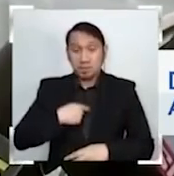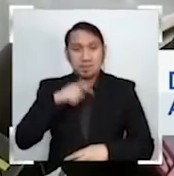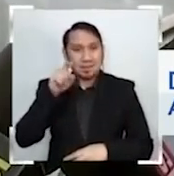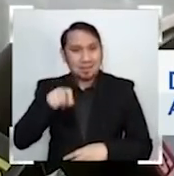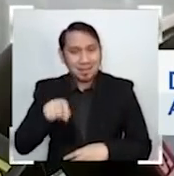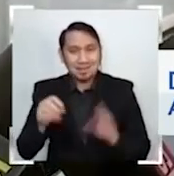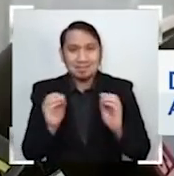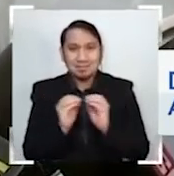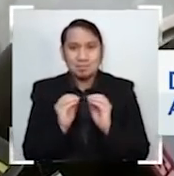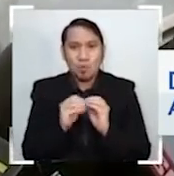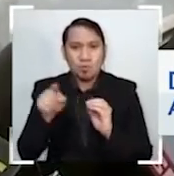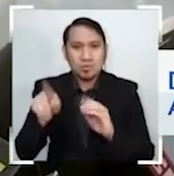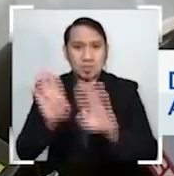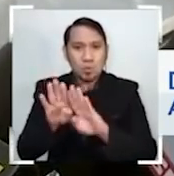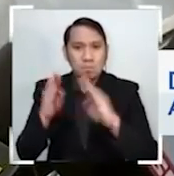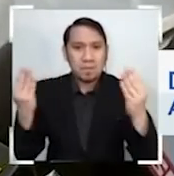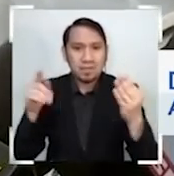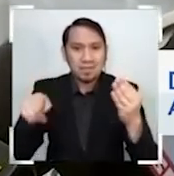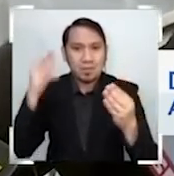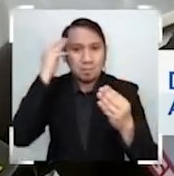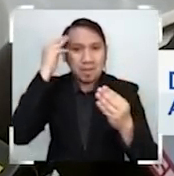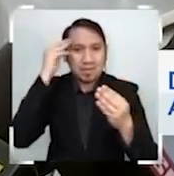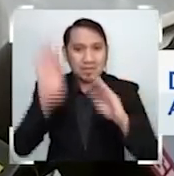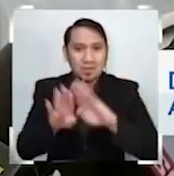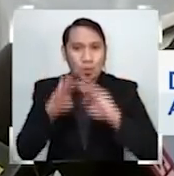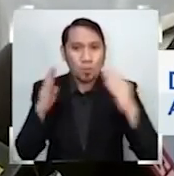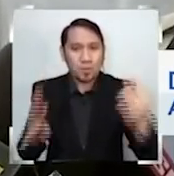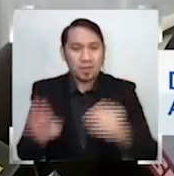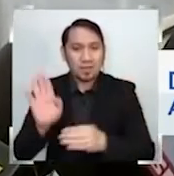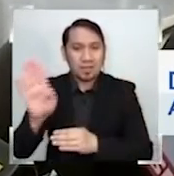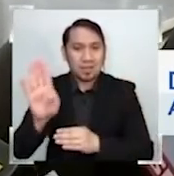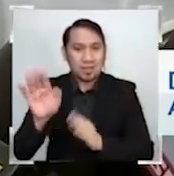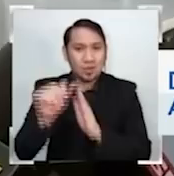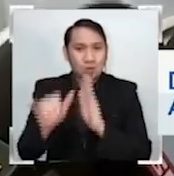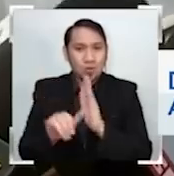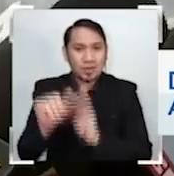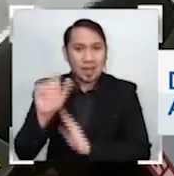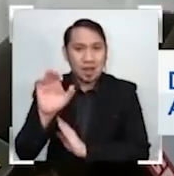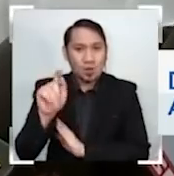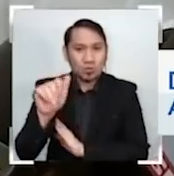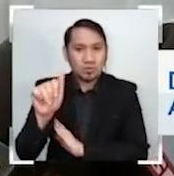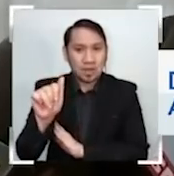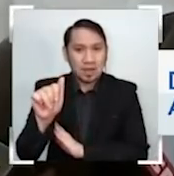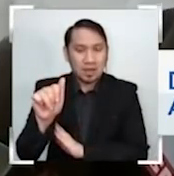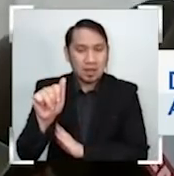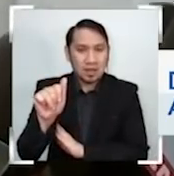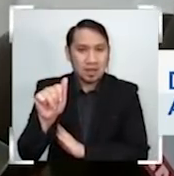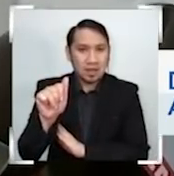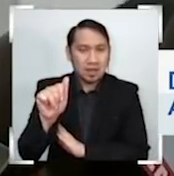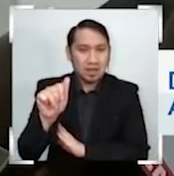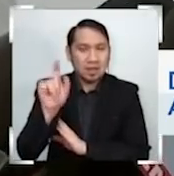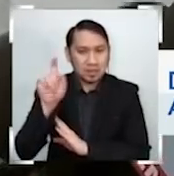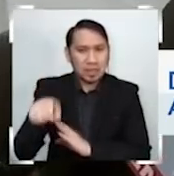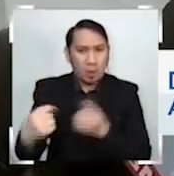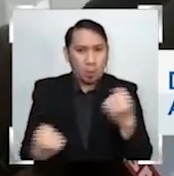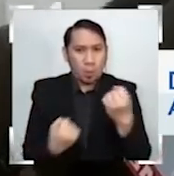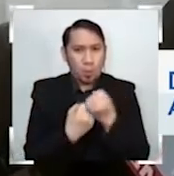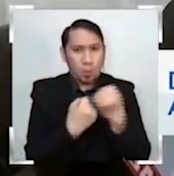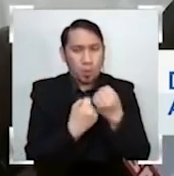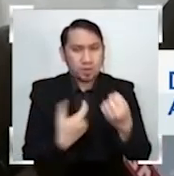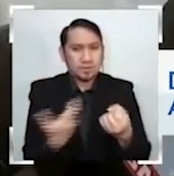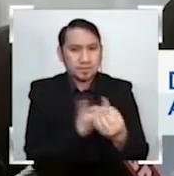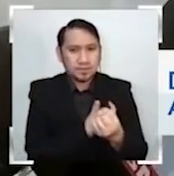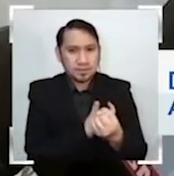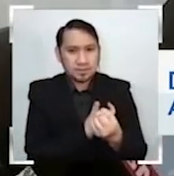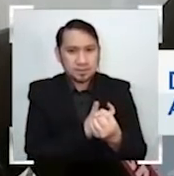maging bukas ang pag-iisip ni PAO Chief Acosta, no? Na suportahan niya ang bakuna